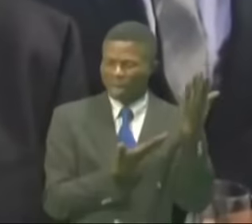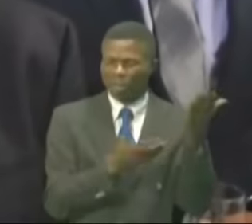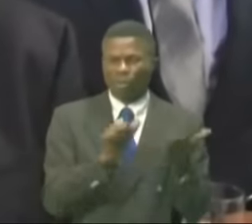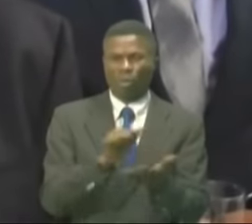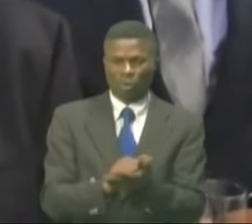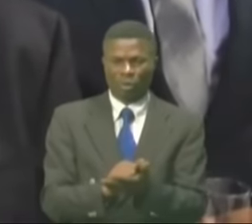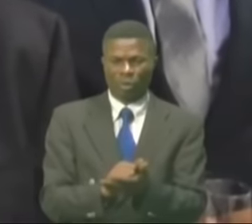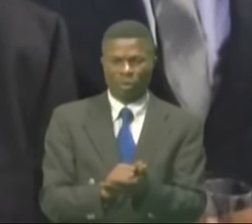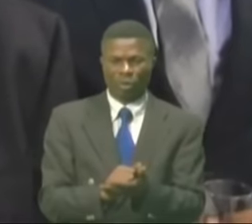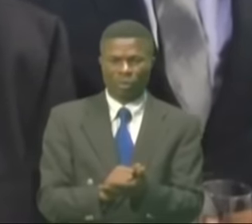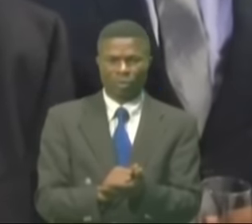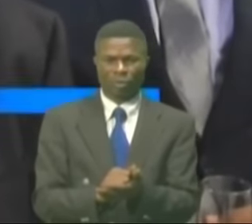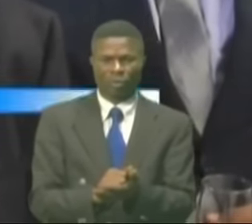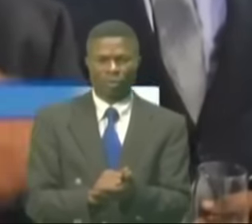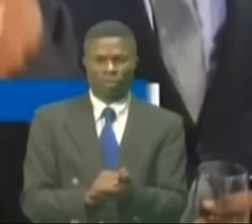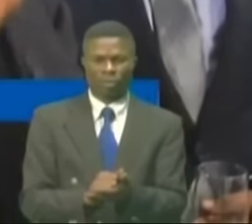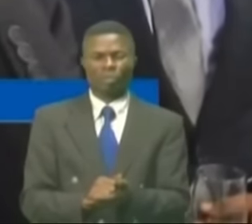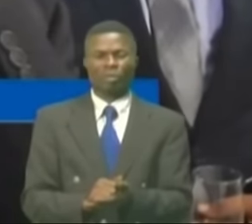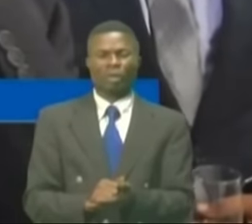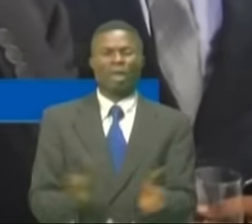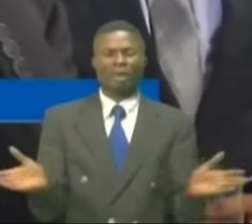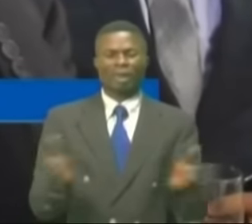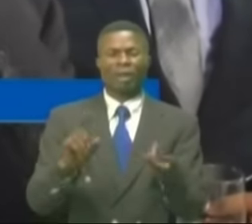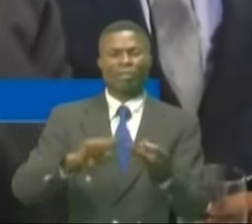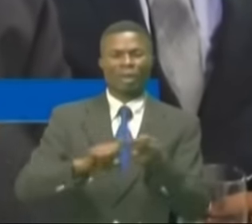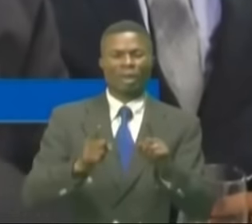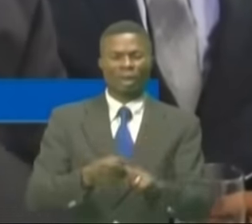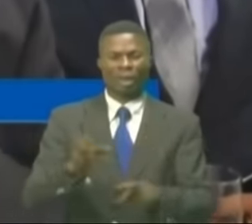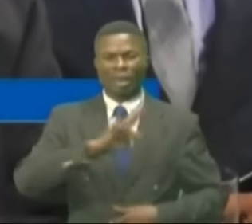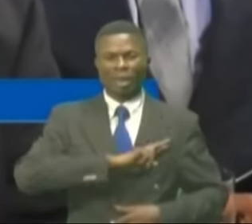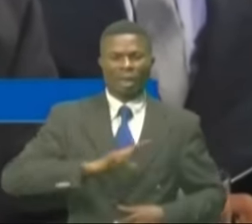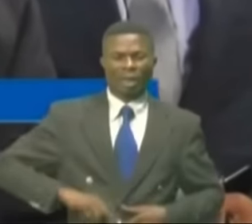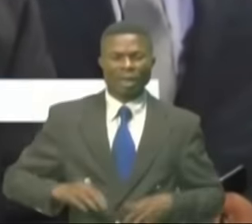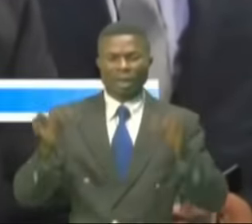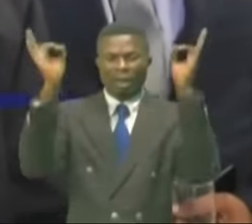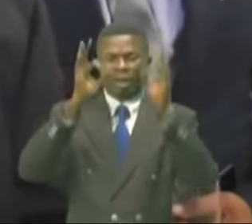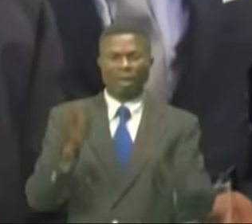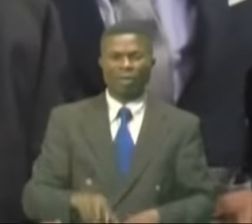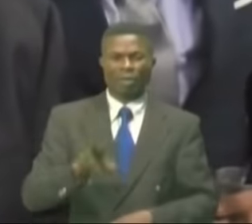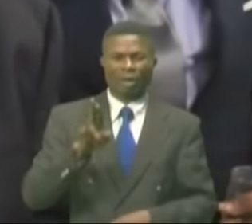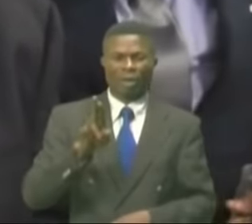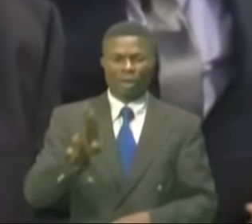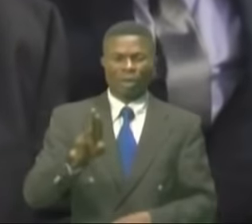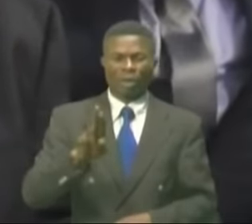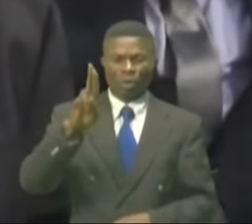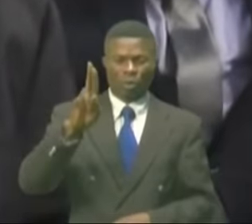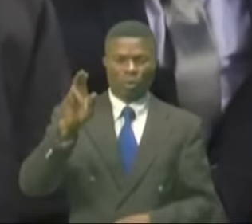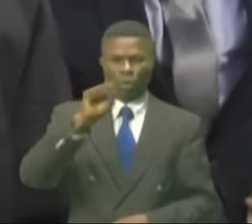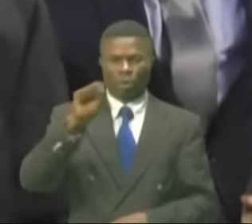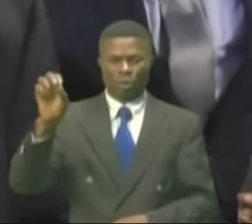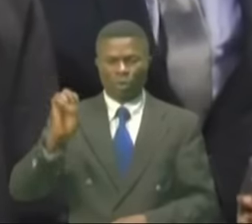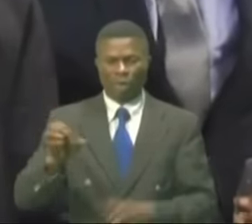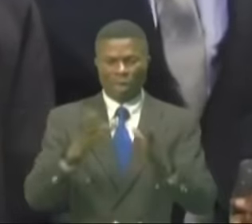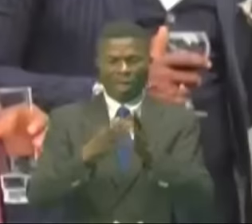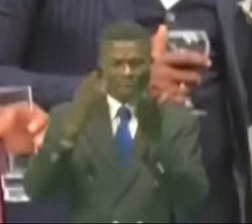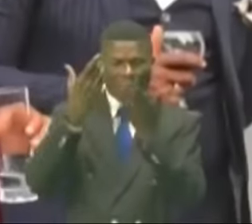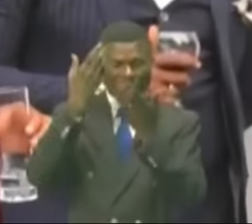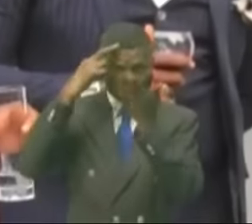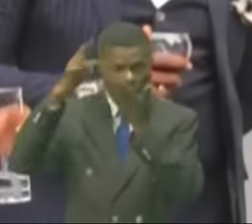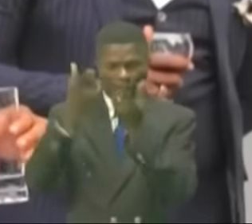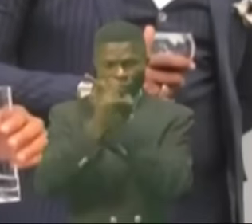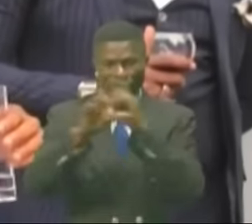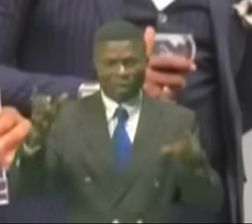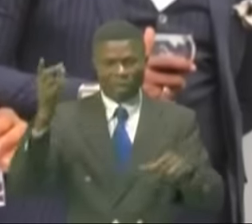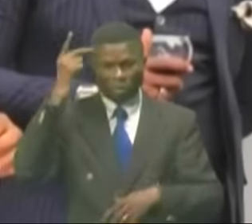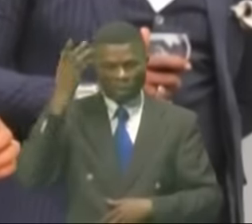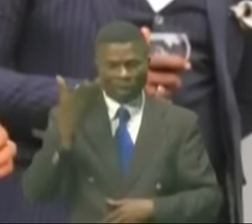Ça renforce les amitiés de la République fédérale russe avec l'Université libre de Kinshasa. C'est